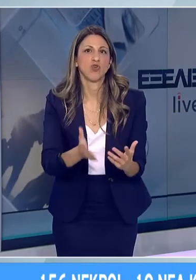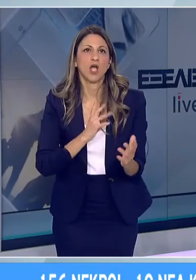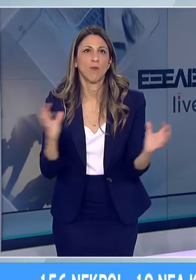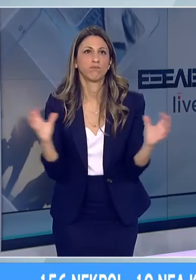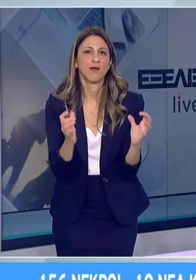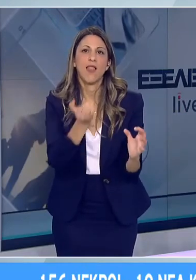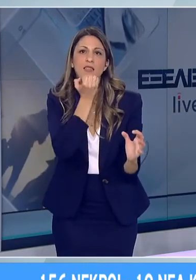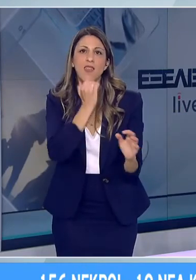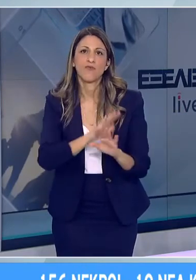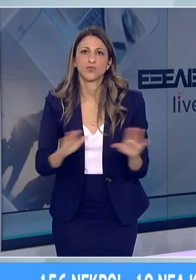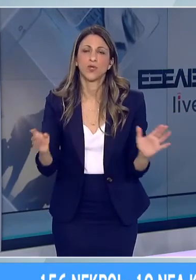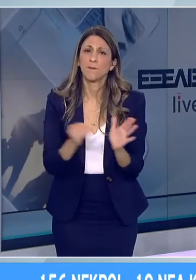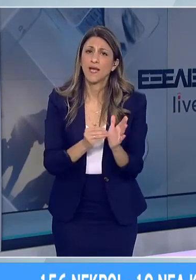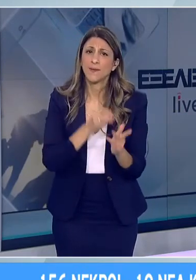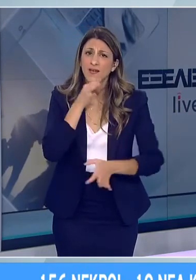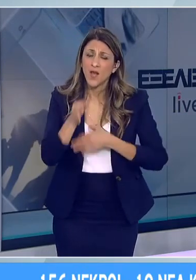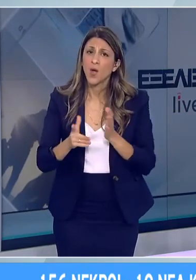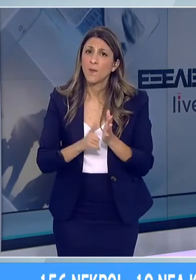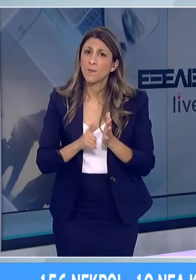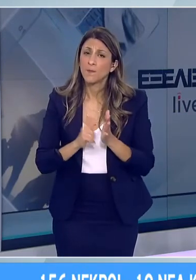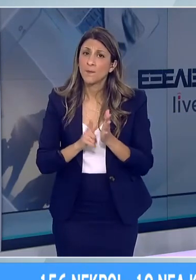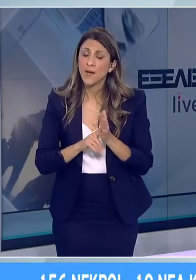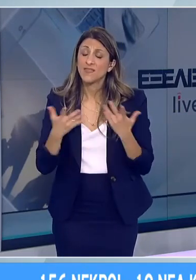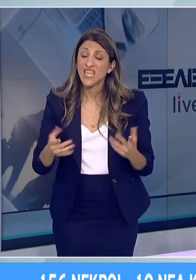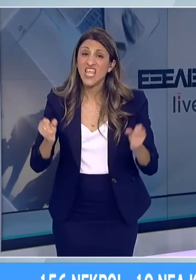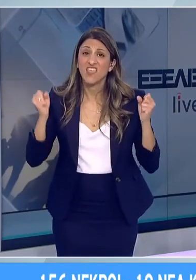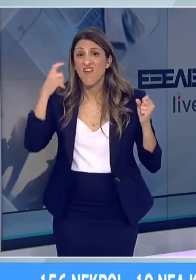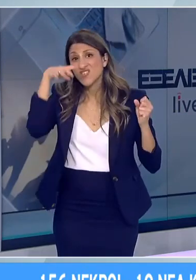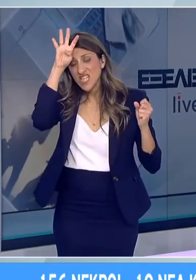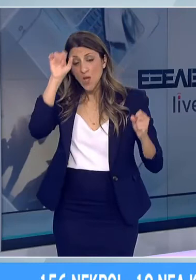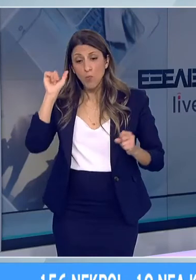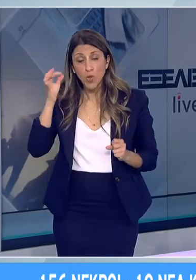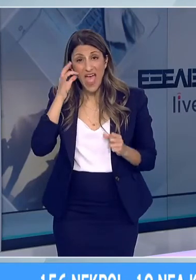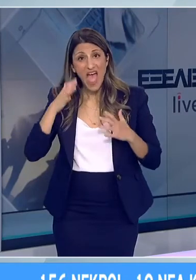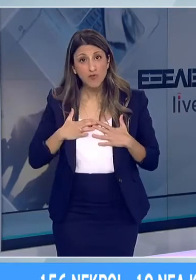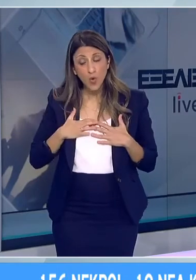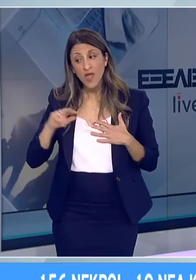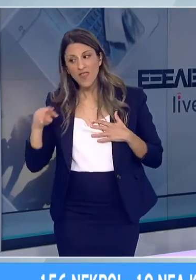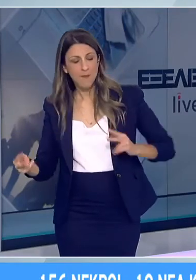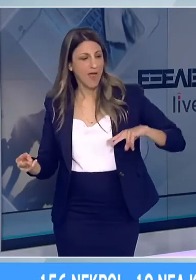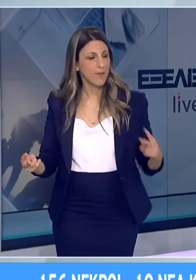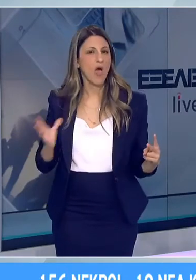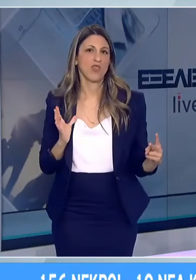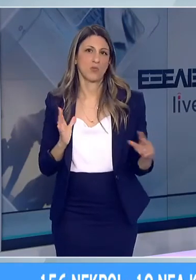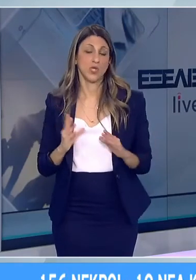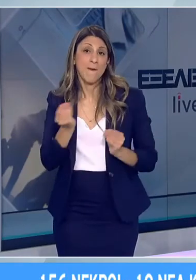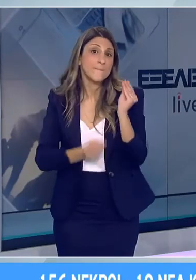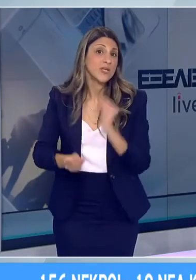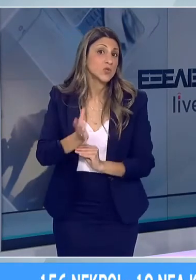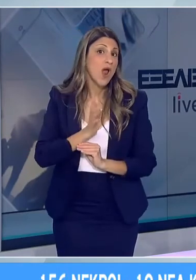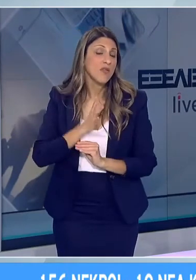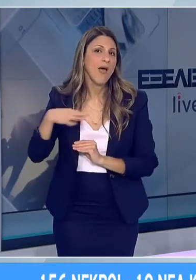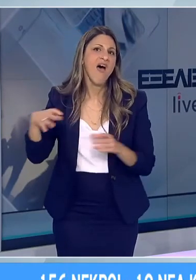υγεία. Είναι απειλή πρώτα και κυριότερα για τον εαυτό μας και μετά για τους διπλανούς μας που ανήκουν σε ευπαθή ομάδα